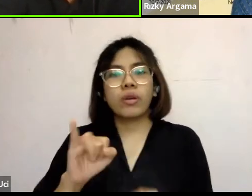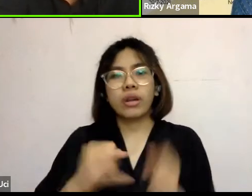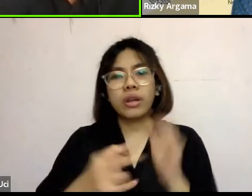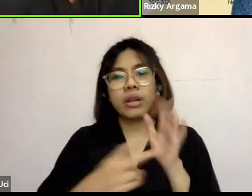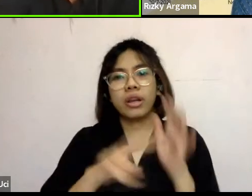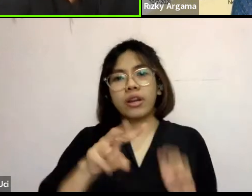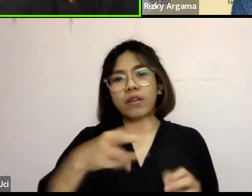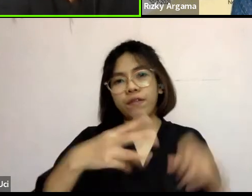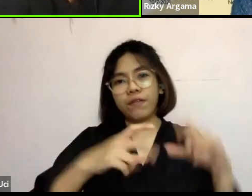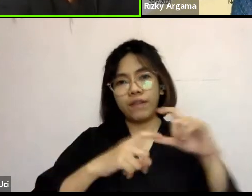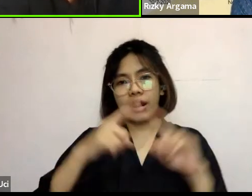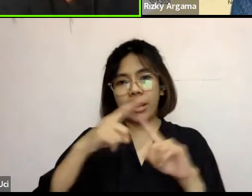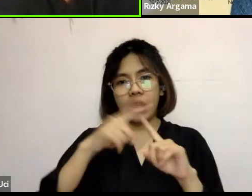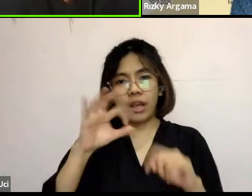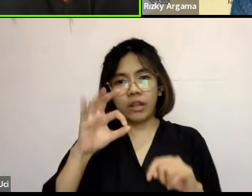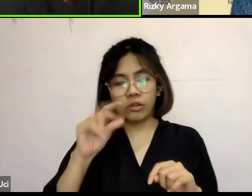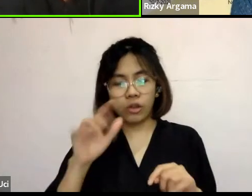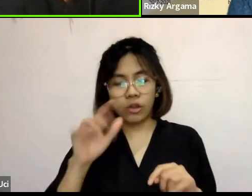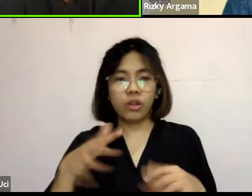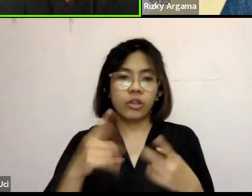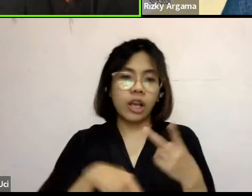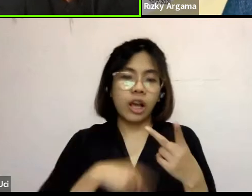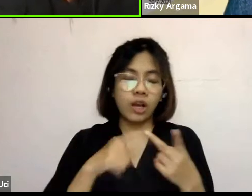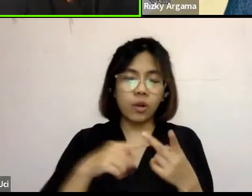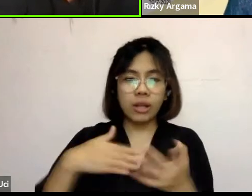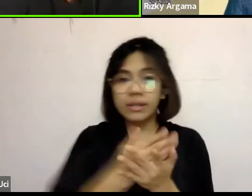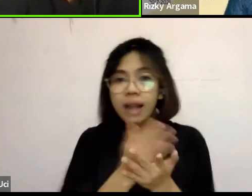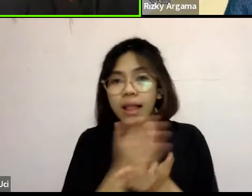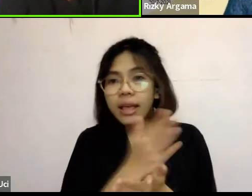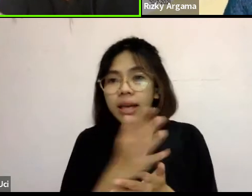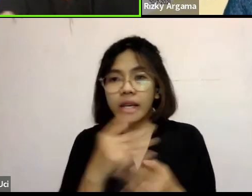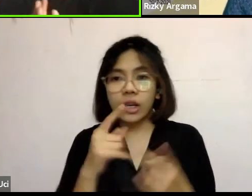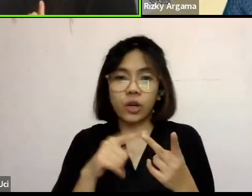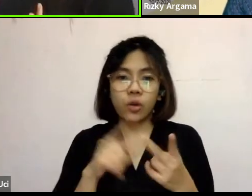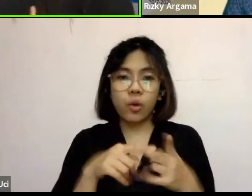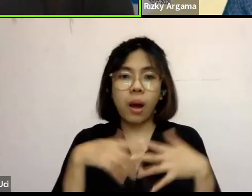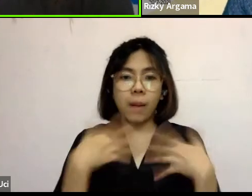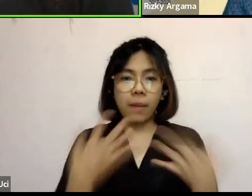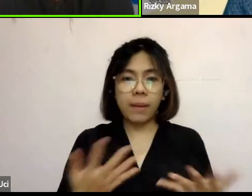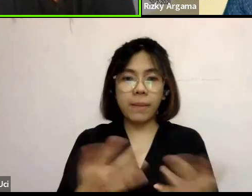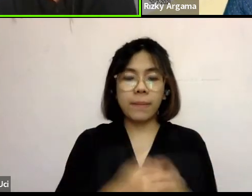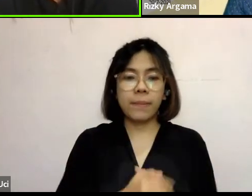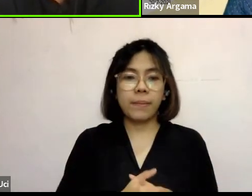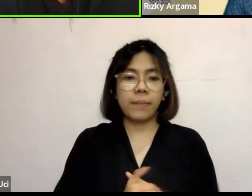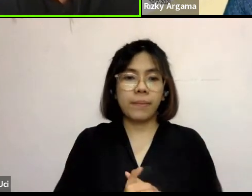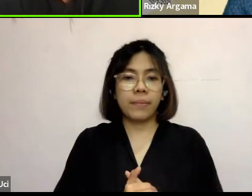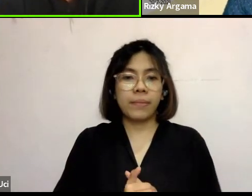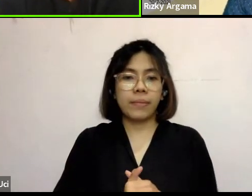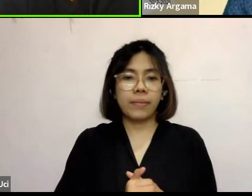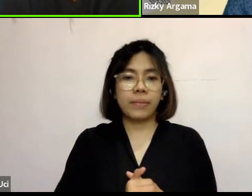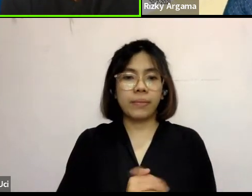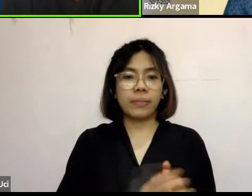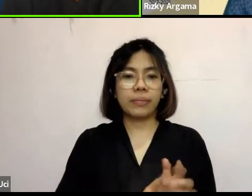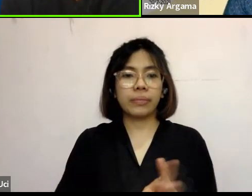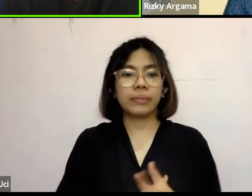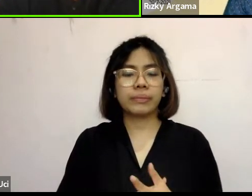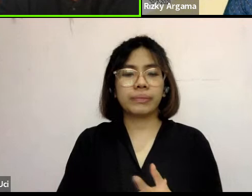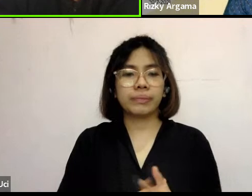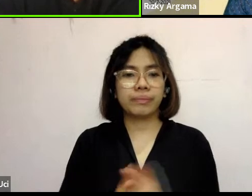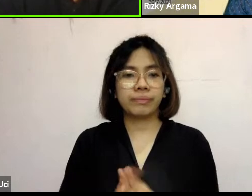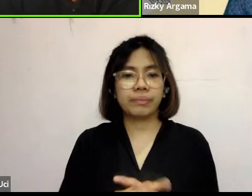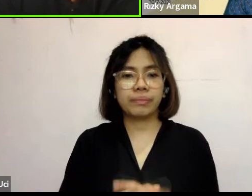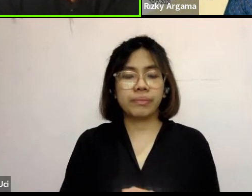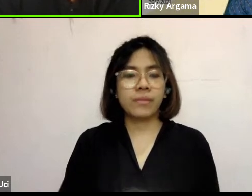kedua kalau bisa dibilang sebagai strategi jitu adalah ini apa satu